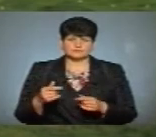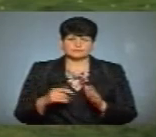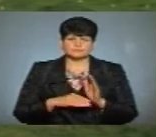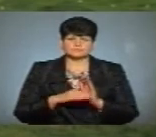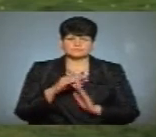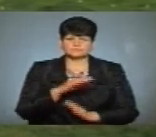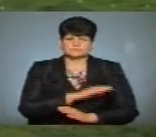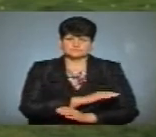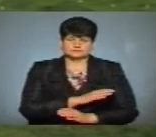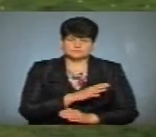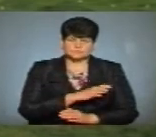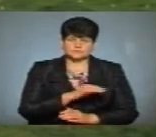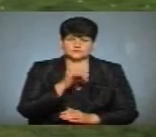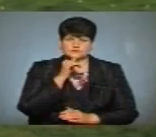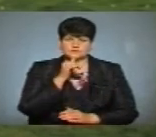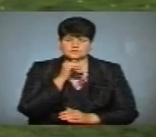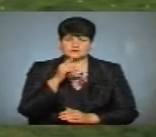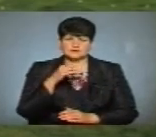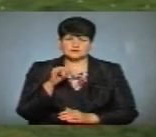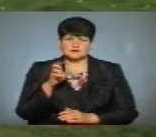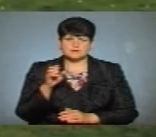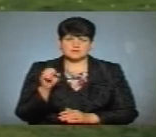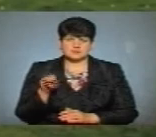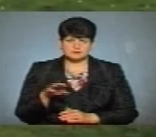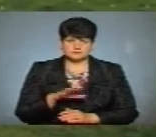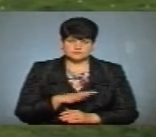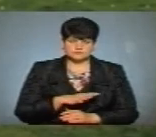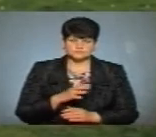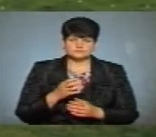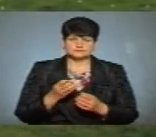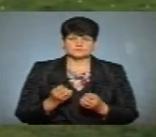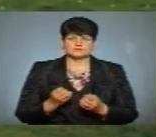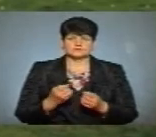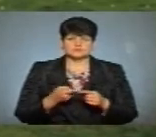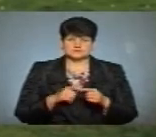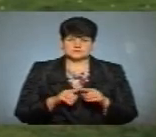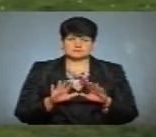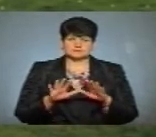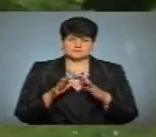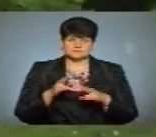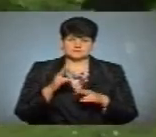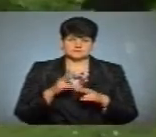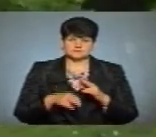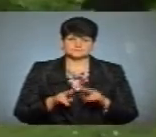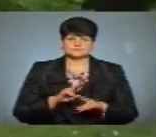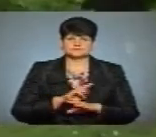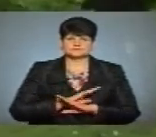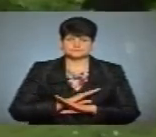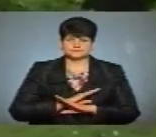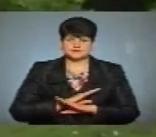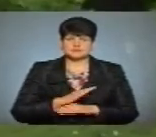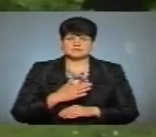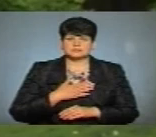хворобу, цукровий діабет, і, на жаль, цей випадок закінчився летально. За